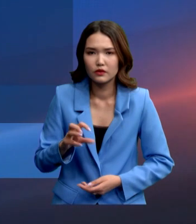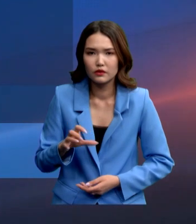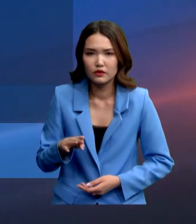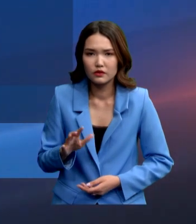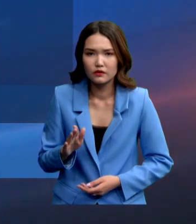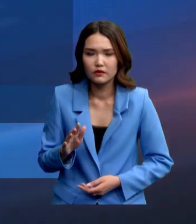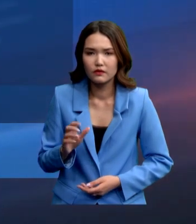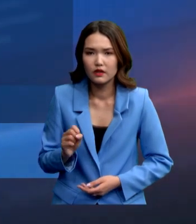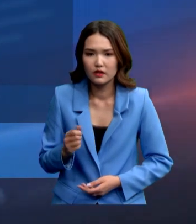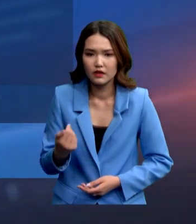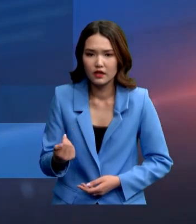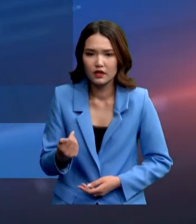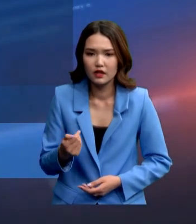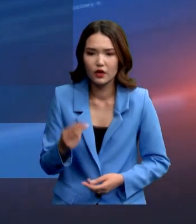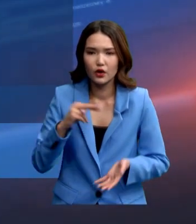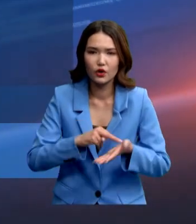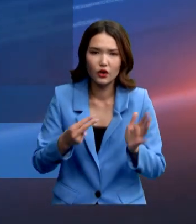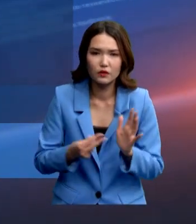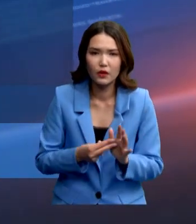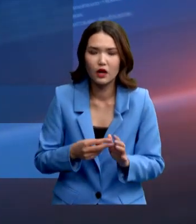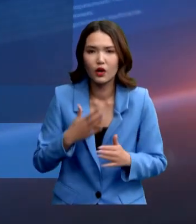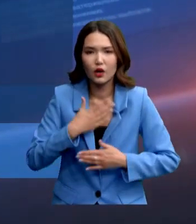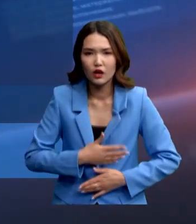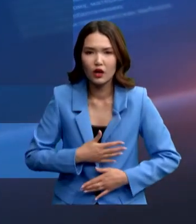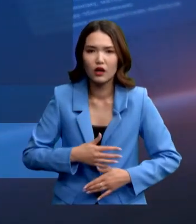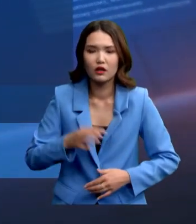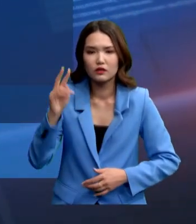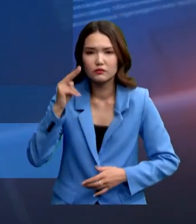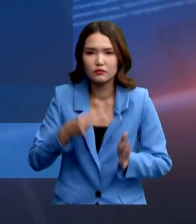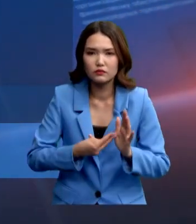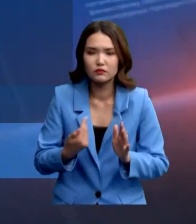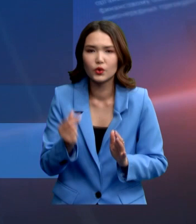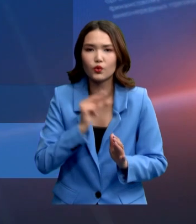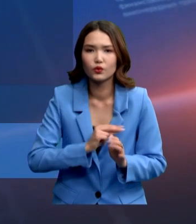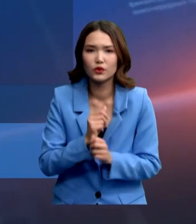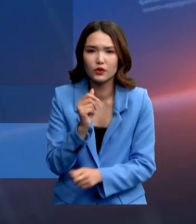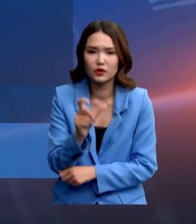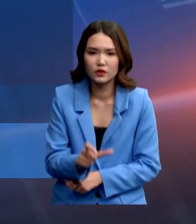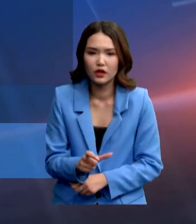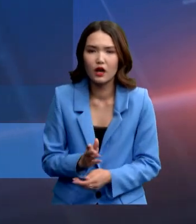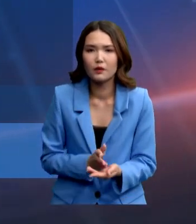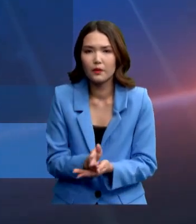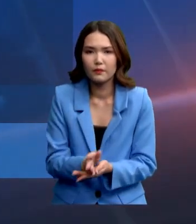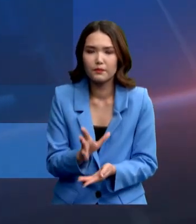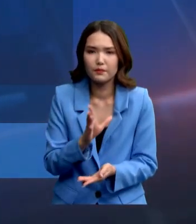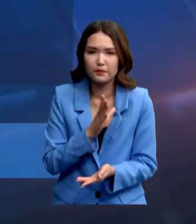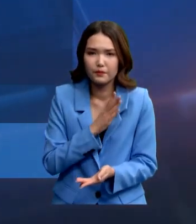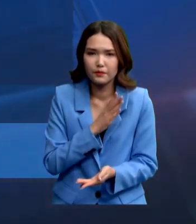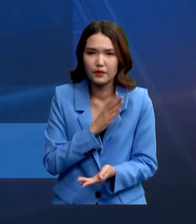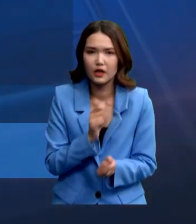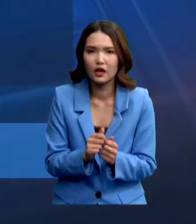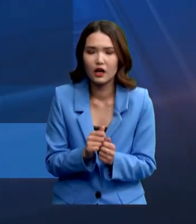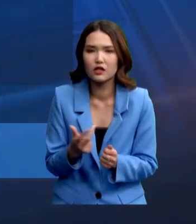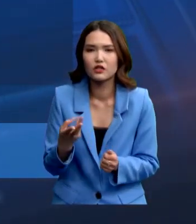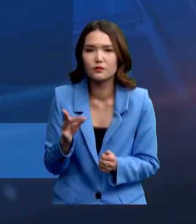министрдің жұмыс сапары жоспарланған сол Атырау облысында, соның ішінде жаңағы зауытқа барып